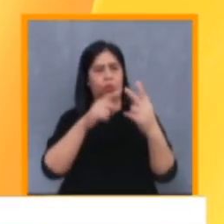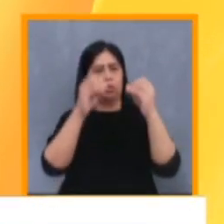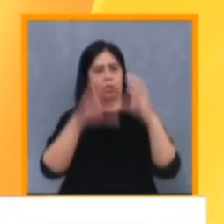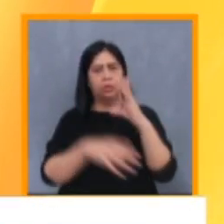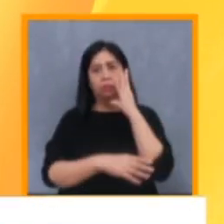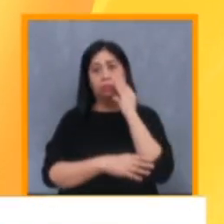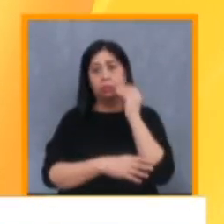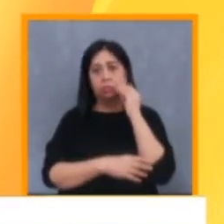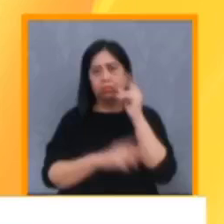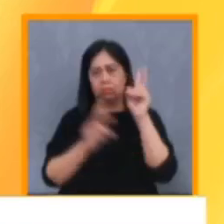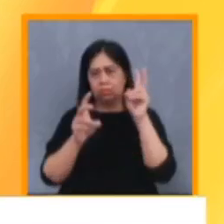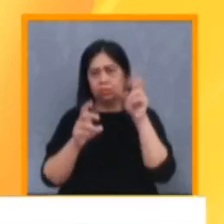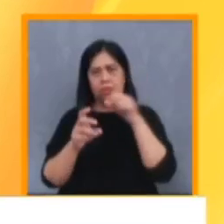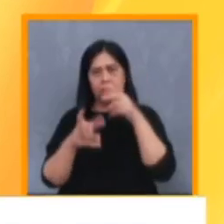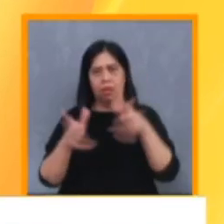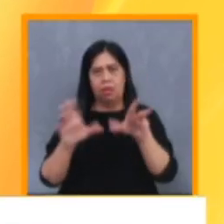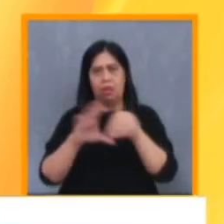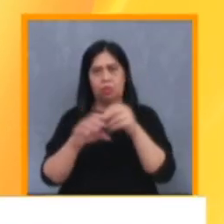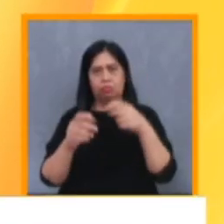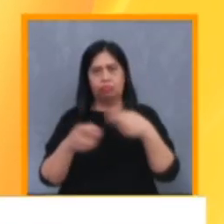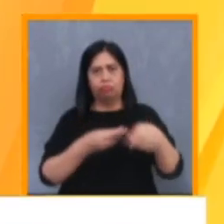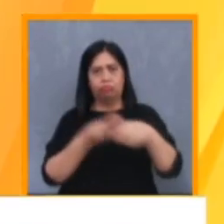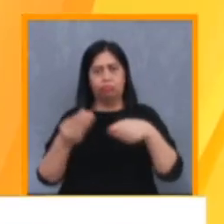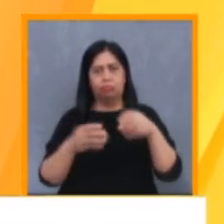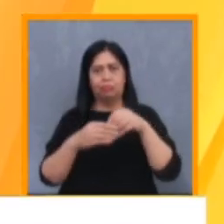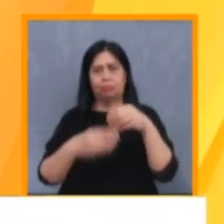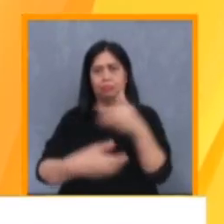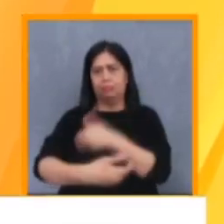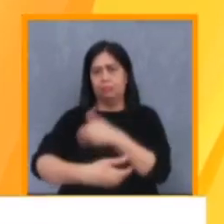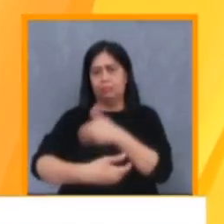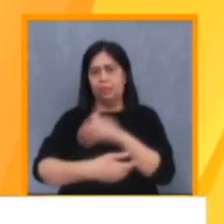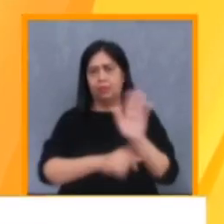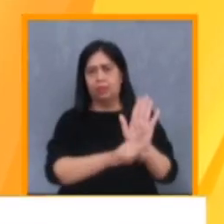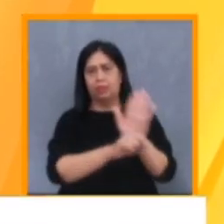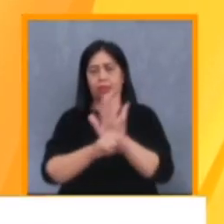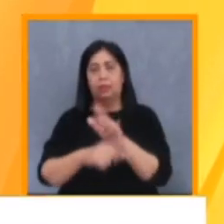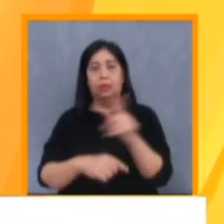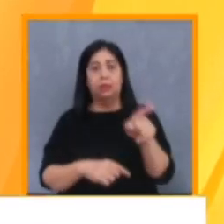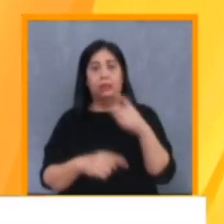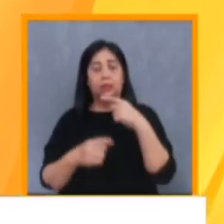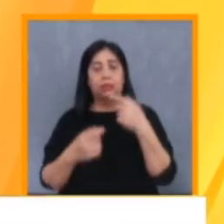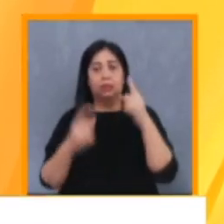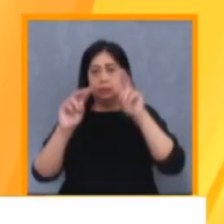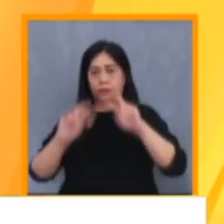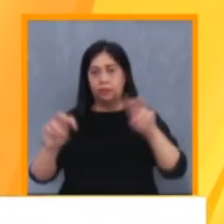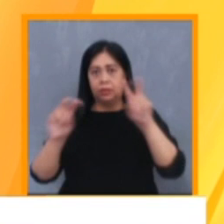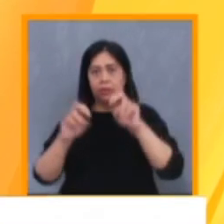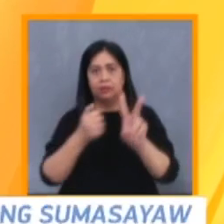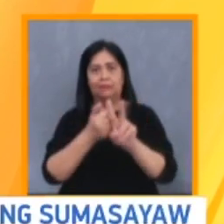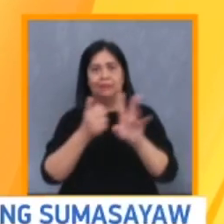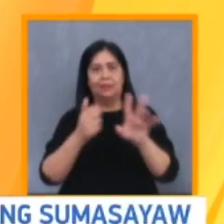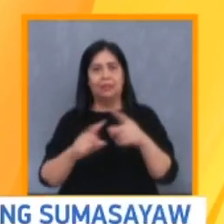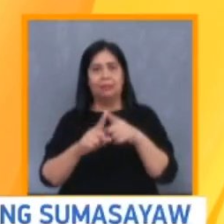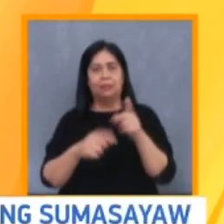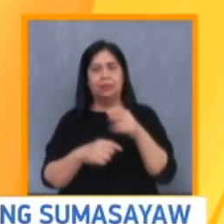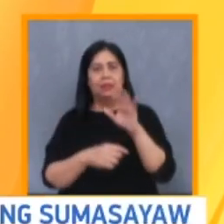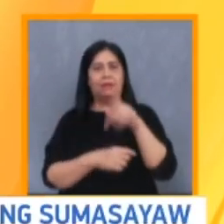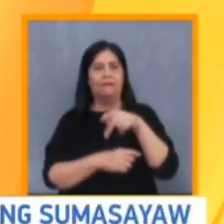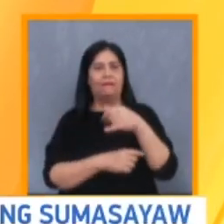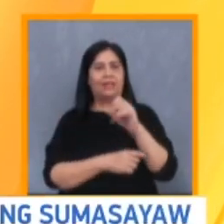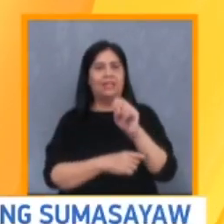unauthorized transactions sa kanilang mga account. Sa kanilang inisyal na investigasyon na biktima umano ng phishing ang dalawang guro,